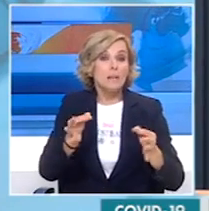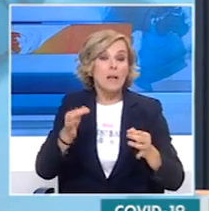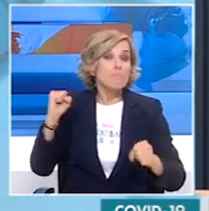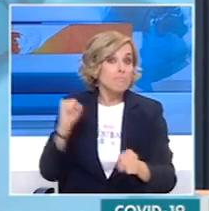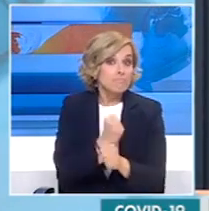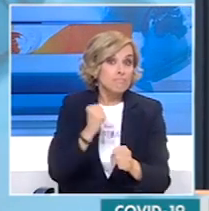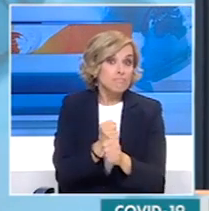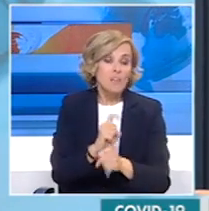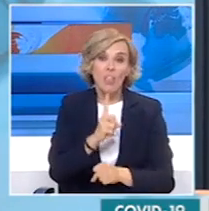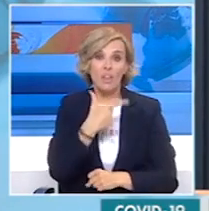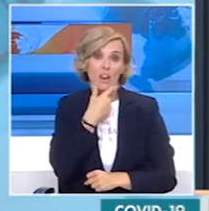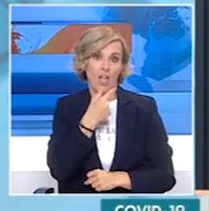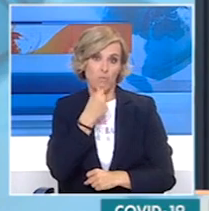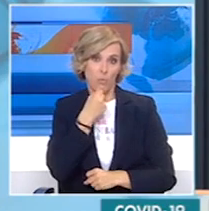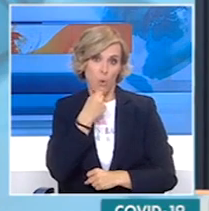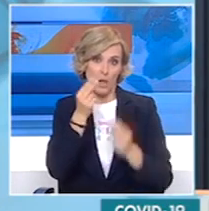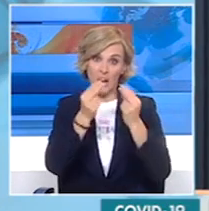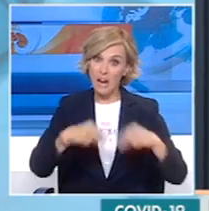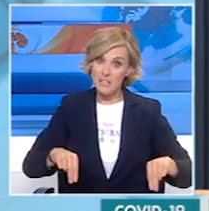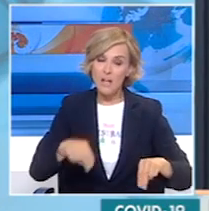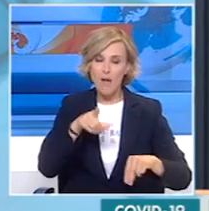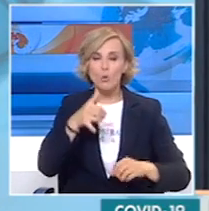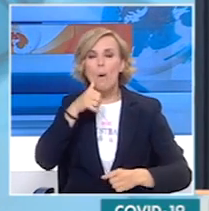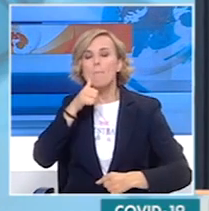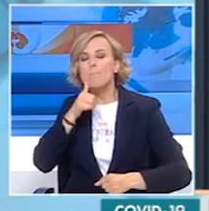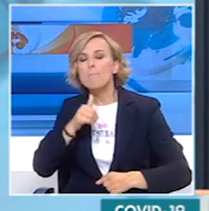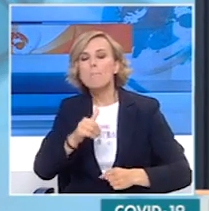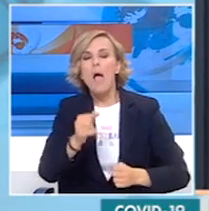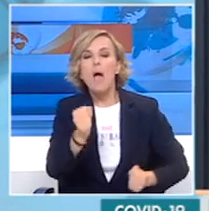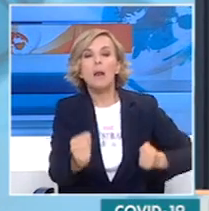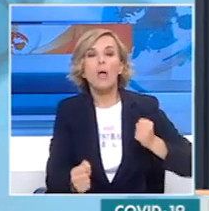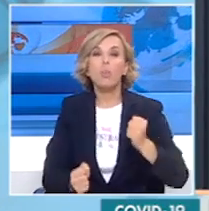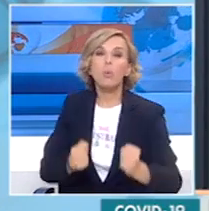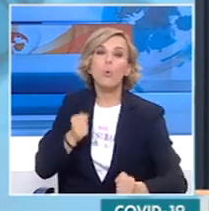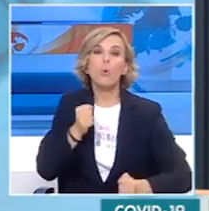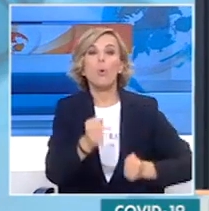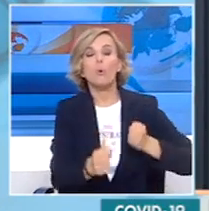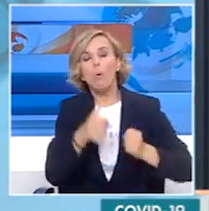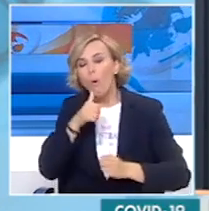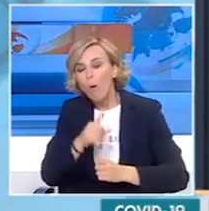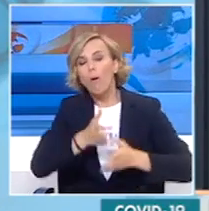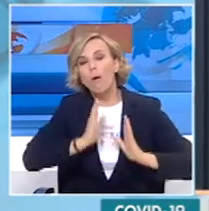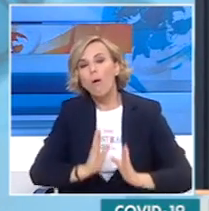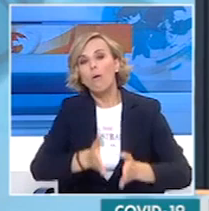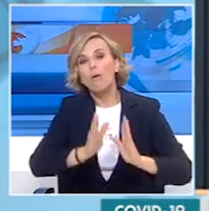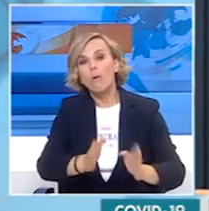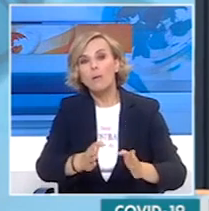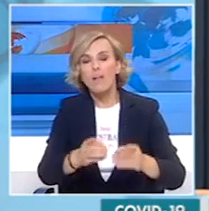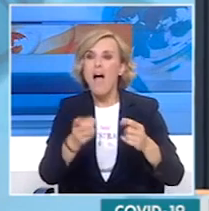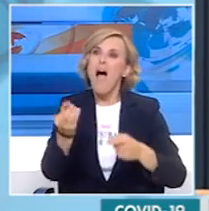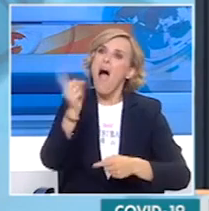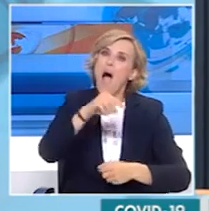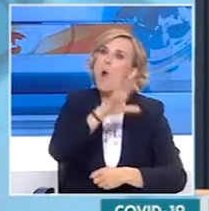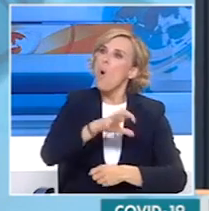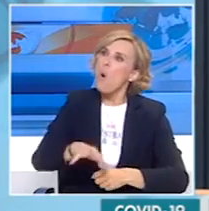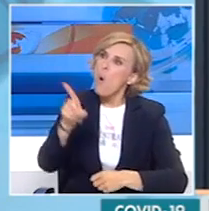μέτρων δεν είναι εύκολη υπόθεση. Είναι μαραθώνιος, δεν είναι σπριντάρισμα. Διαφορετικές χώρες είναι σε διαφορετικές